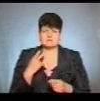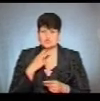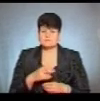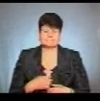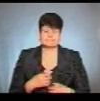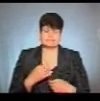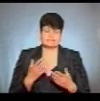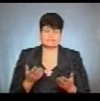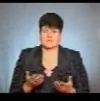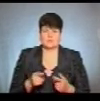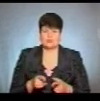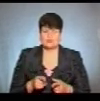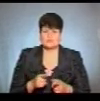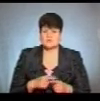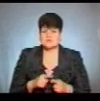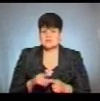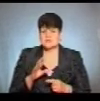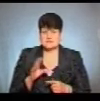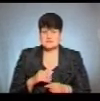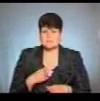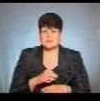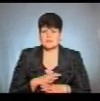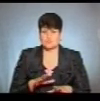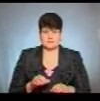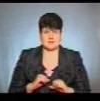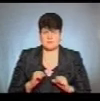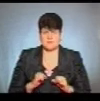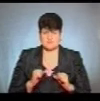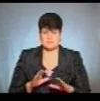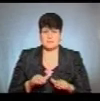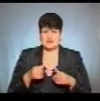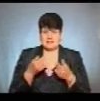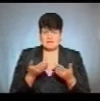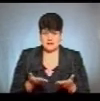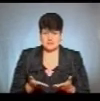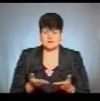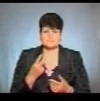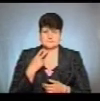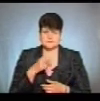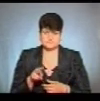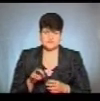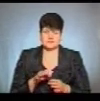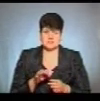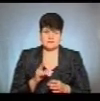Тому, скоріш за все, ми не будемо намагатися навіть передавати в цю колонію вишиванку,